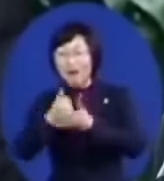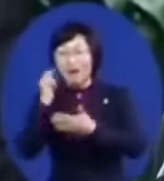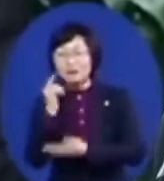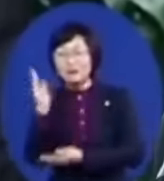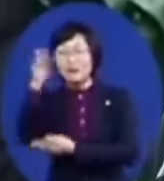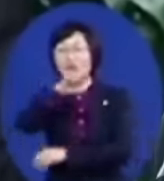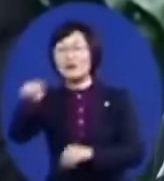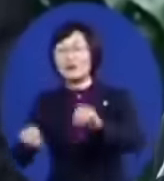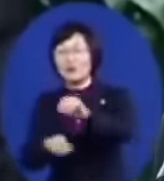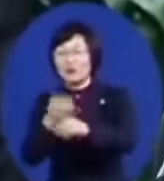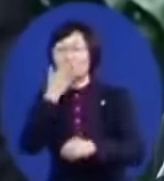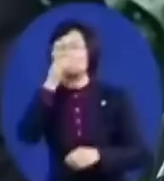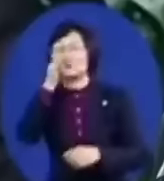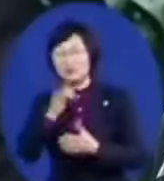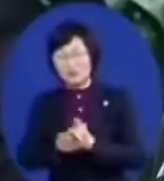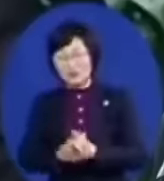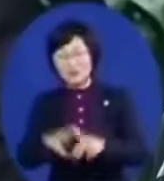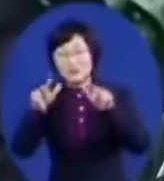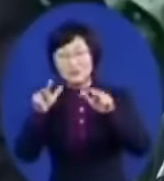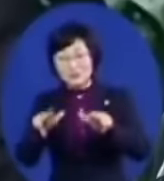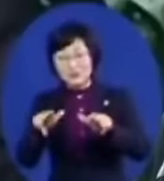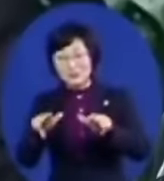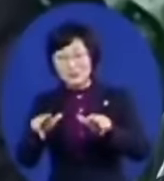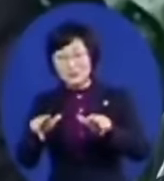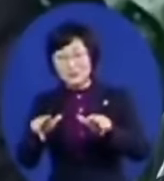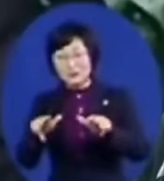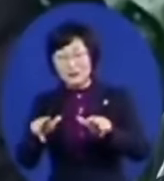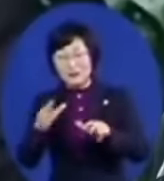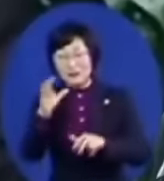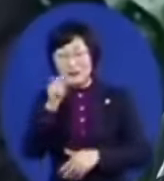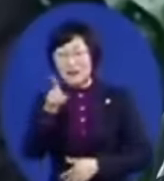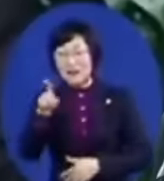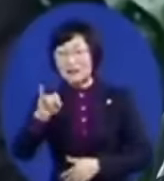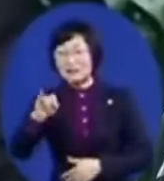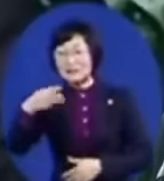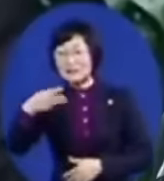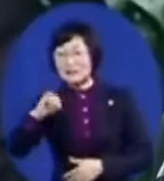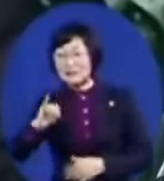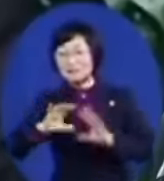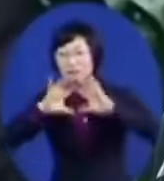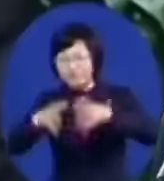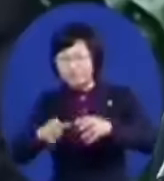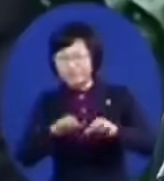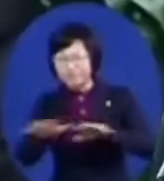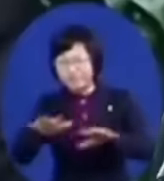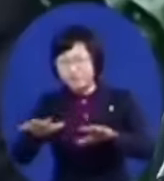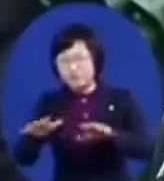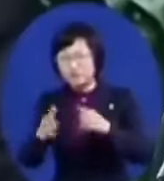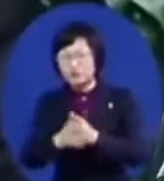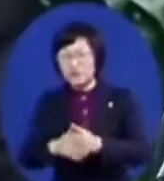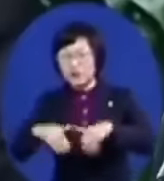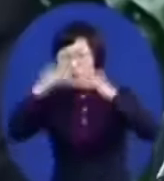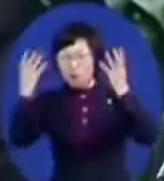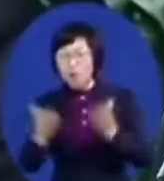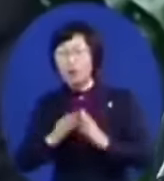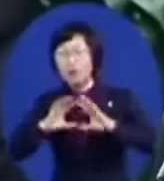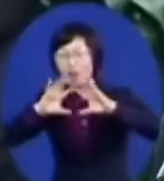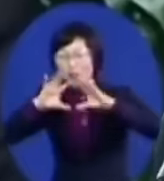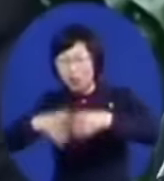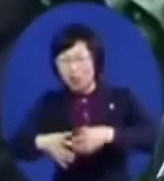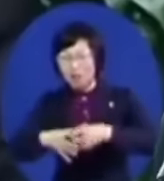있습니다. 지금 하이티에 지진이 나서 온 세계가 구제를 하던데